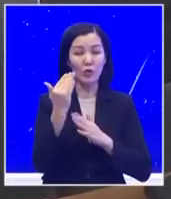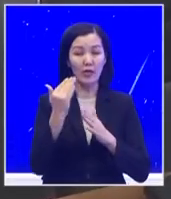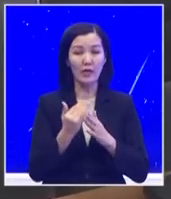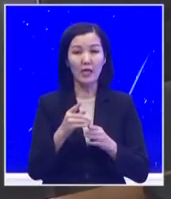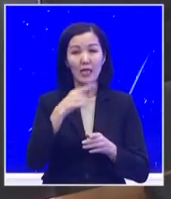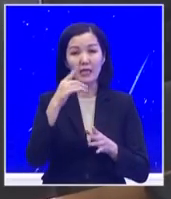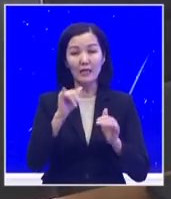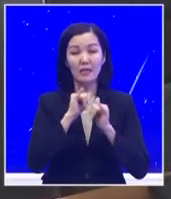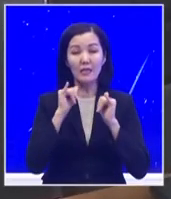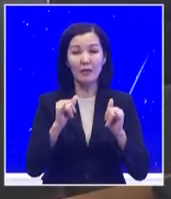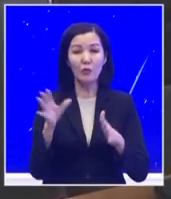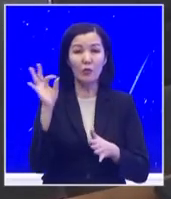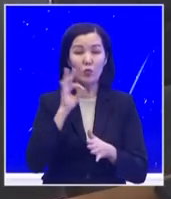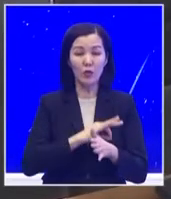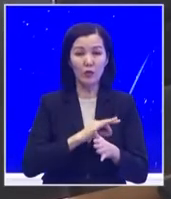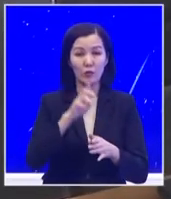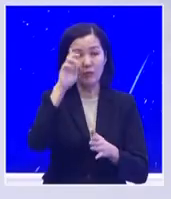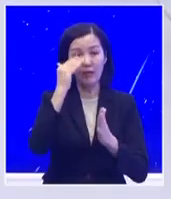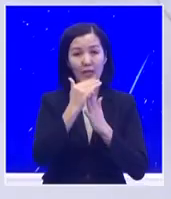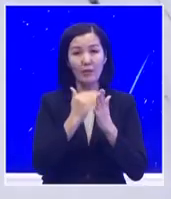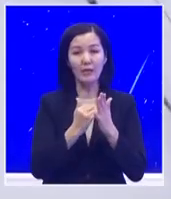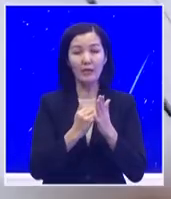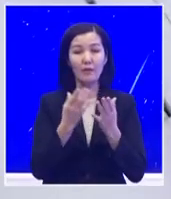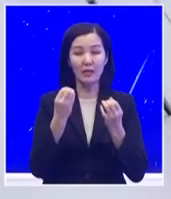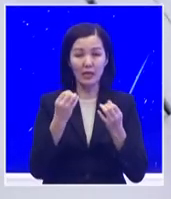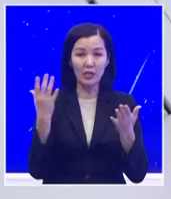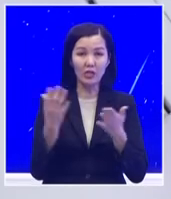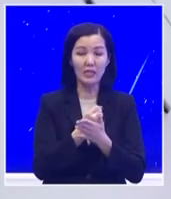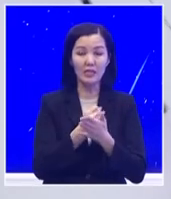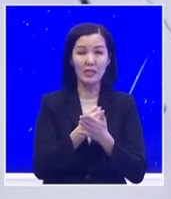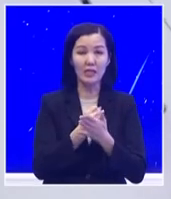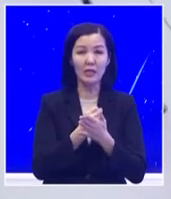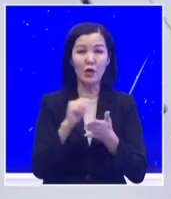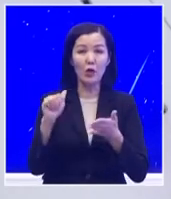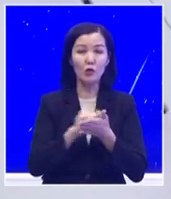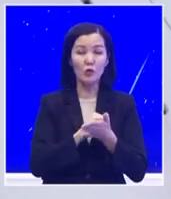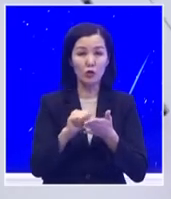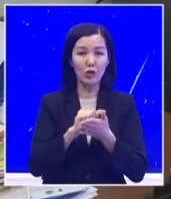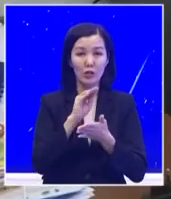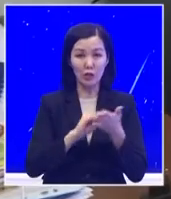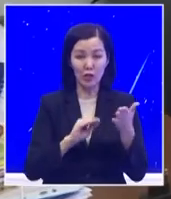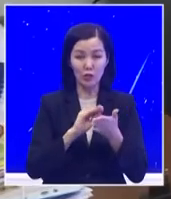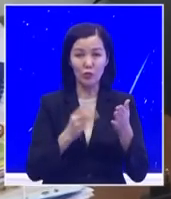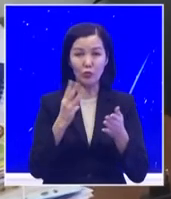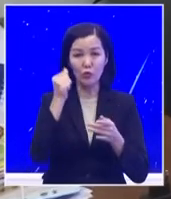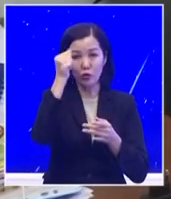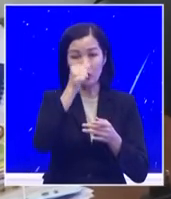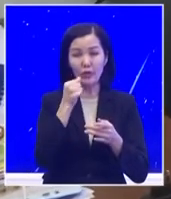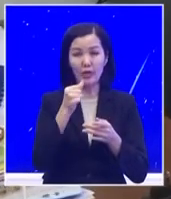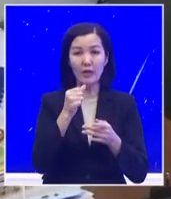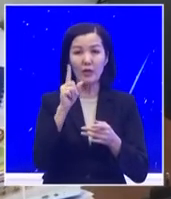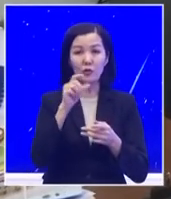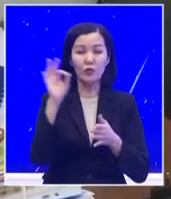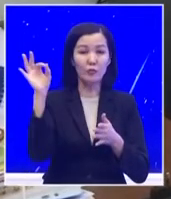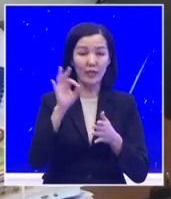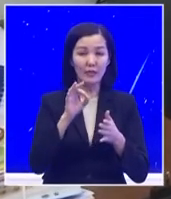Тілдерді дамыту мен қолданудың мемлекеттік бағдарламасының тағы бір жетістігі жоғарыда айтқан құжат айналымы. Соңғы 3 жылда бұл көрсеткіш